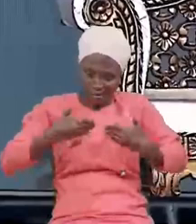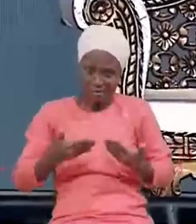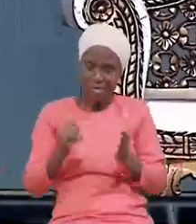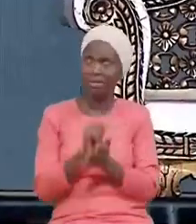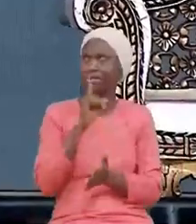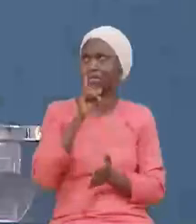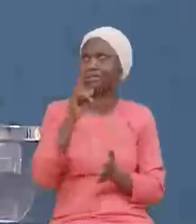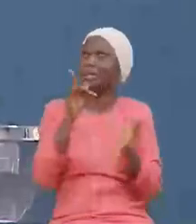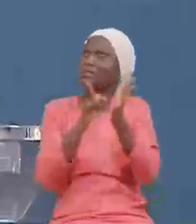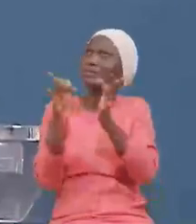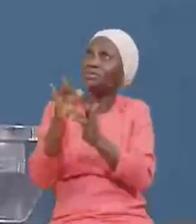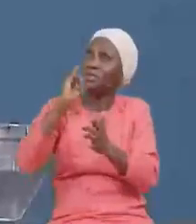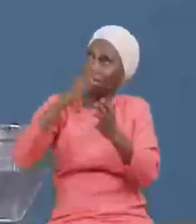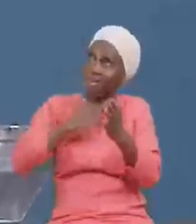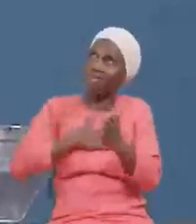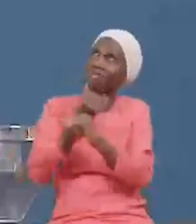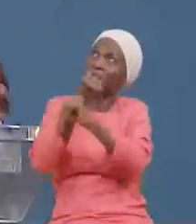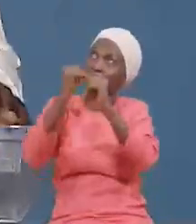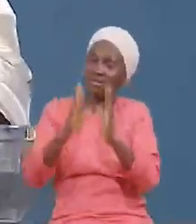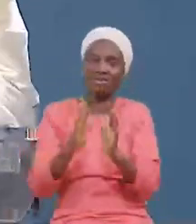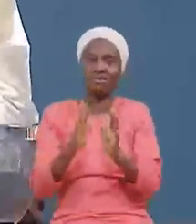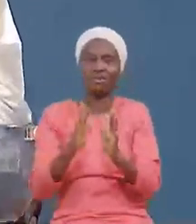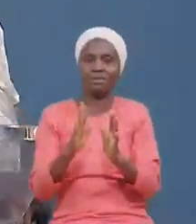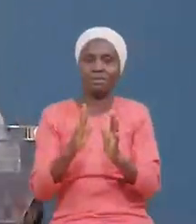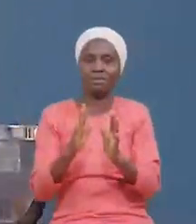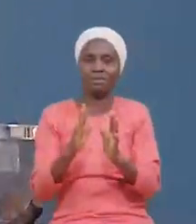je confesse que Jésus est mon sauveur.